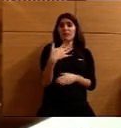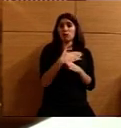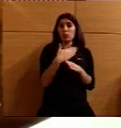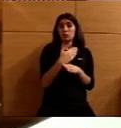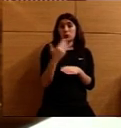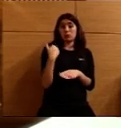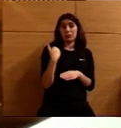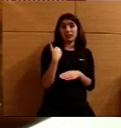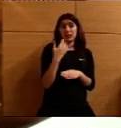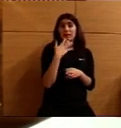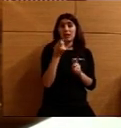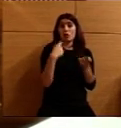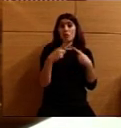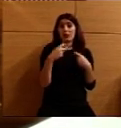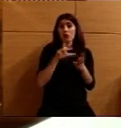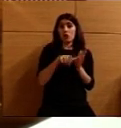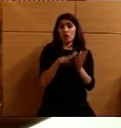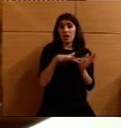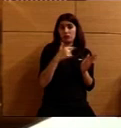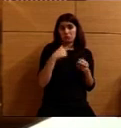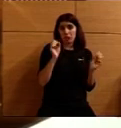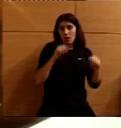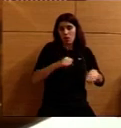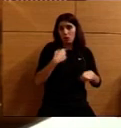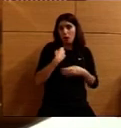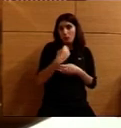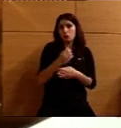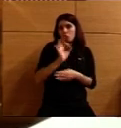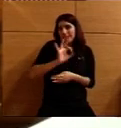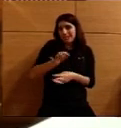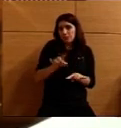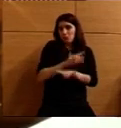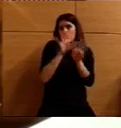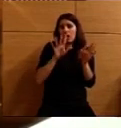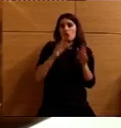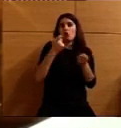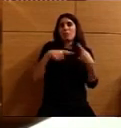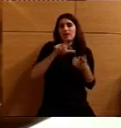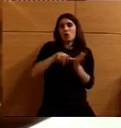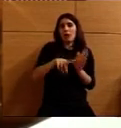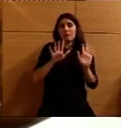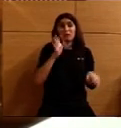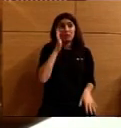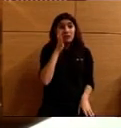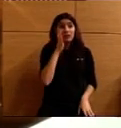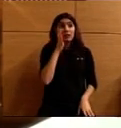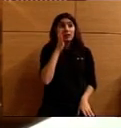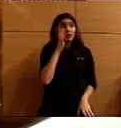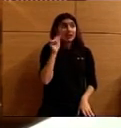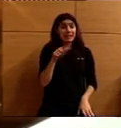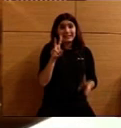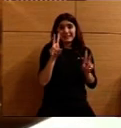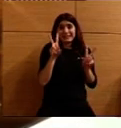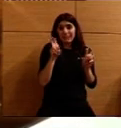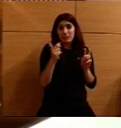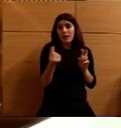com a dia del comerç local i nosaltres estarem d'acord en apoyar a tot el comerç local, però que des de luego en això de la